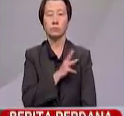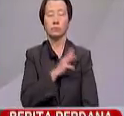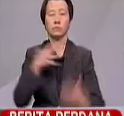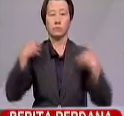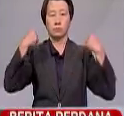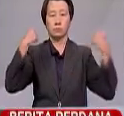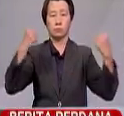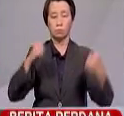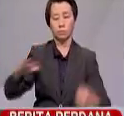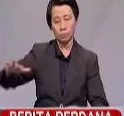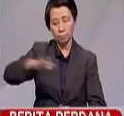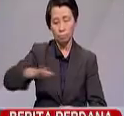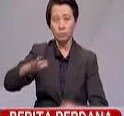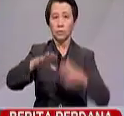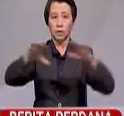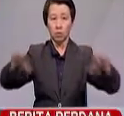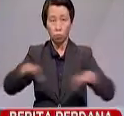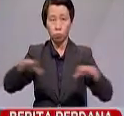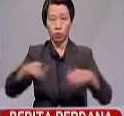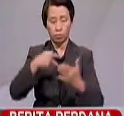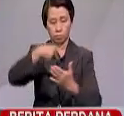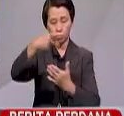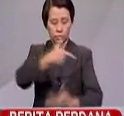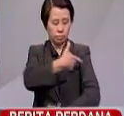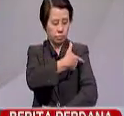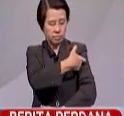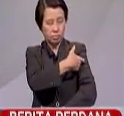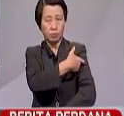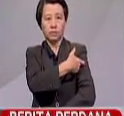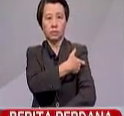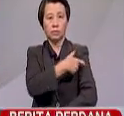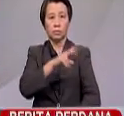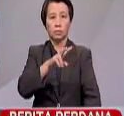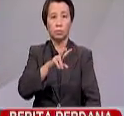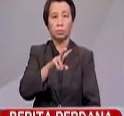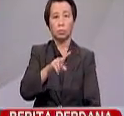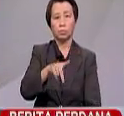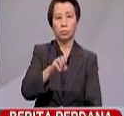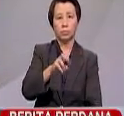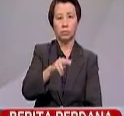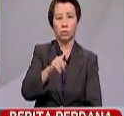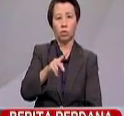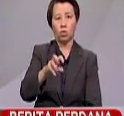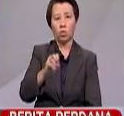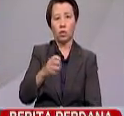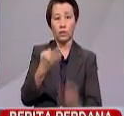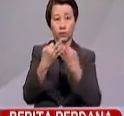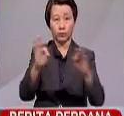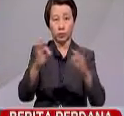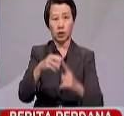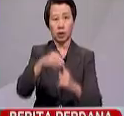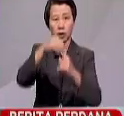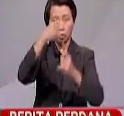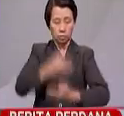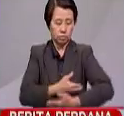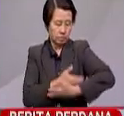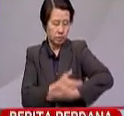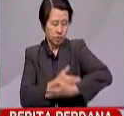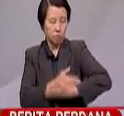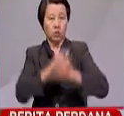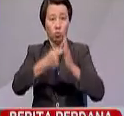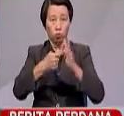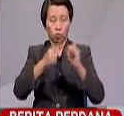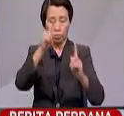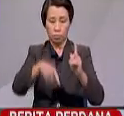Kementerian Kesihatan dijangka melaksanakan program suntikan vaksin pneumococcal secara percuma khusus kepada bayi bermula 1